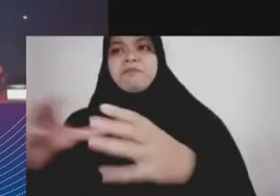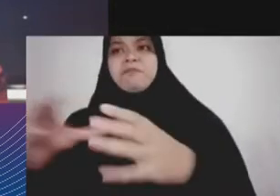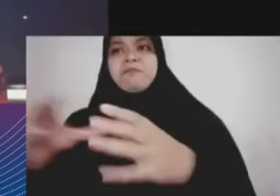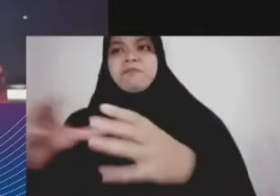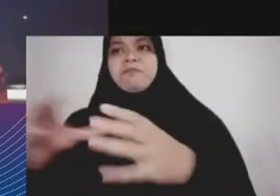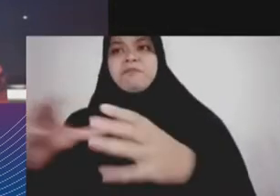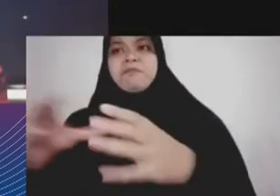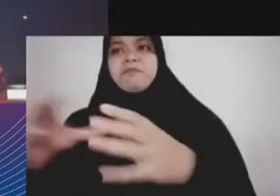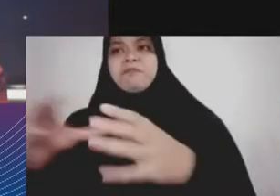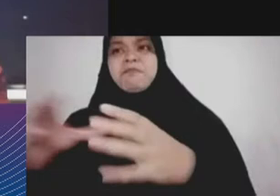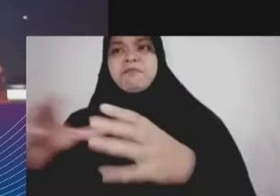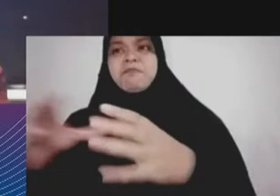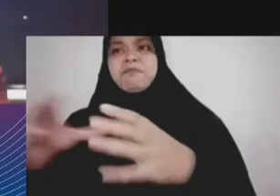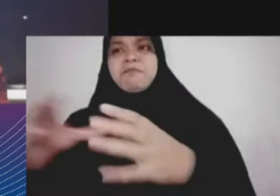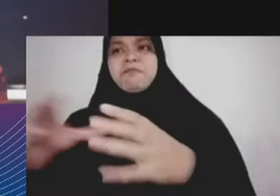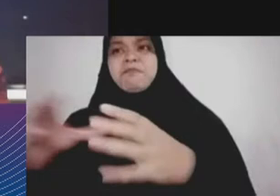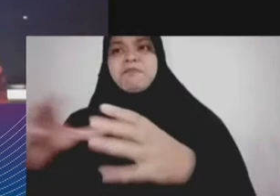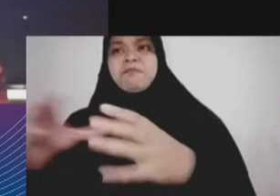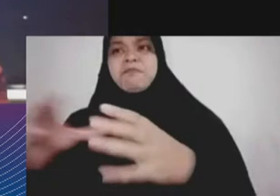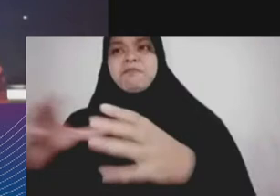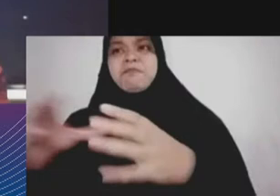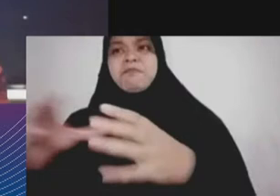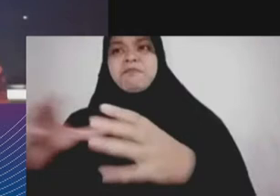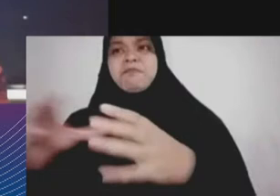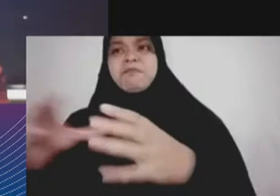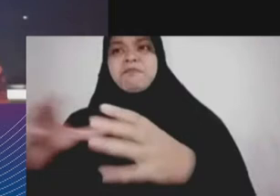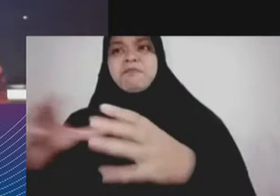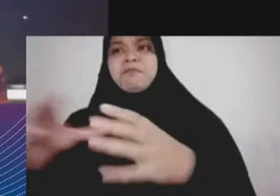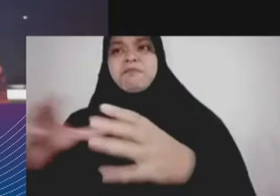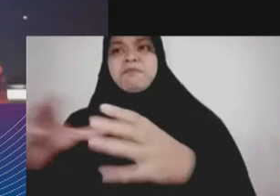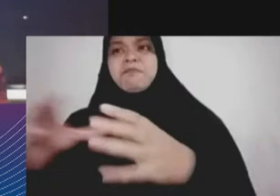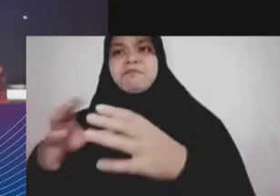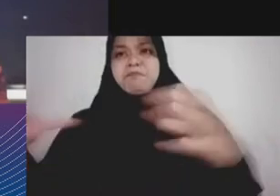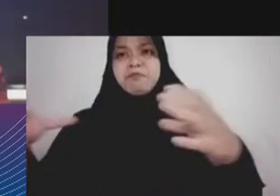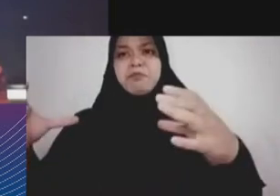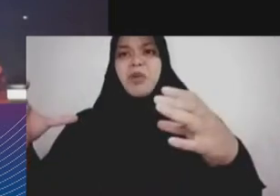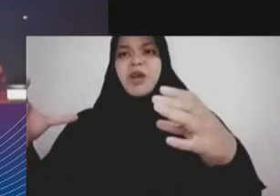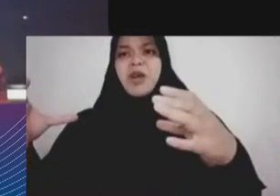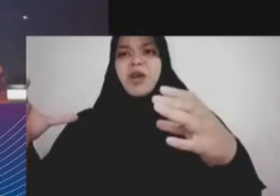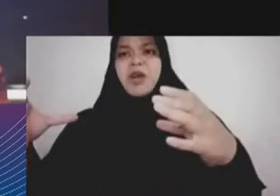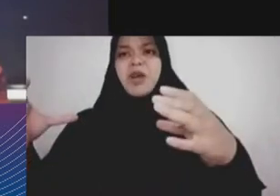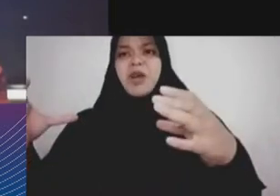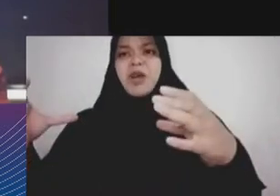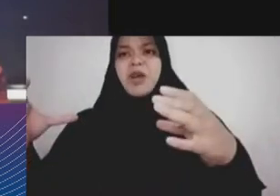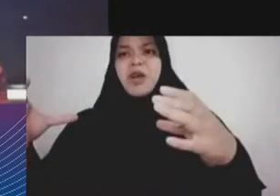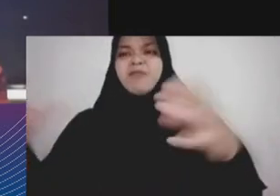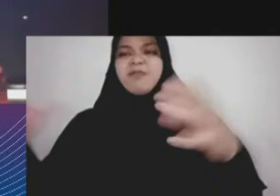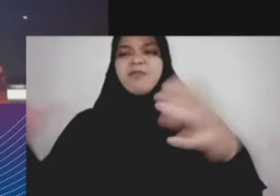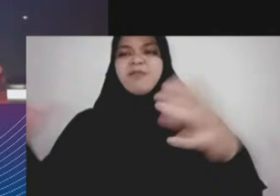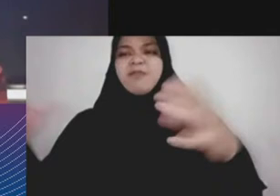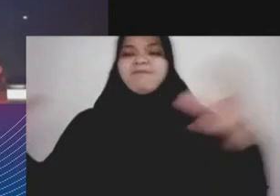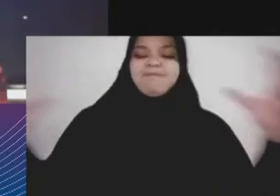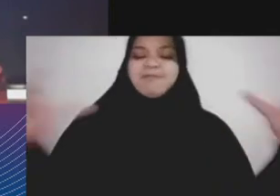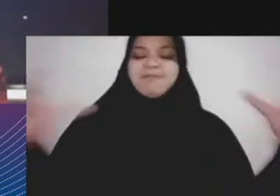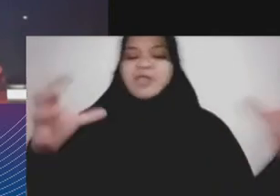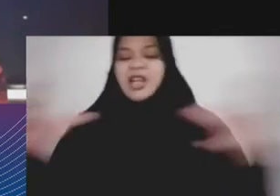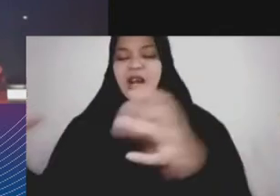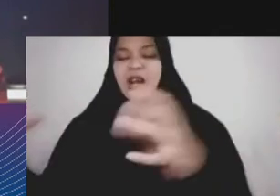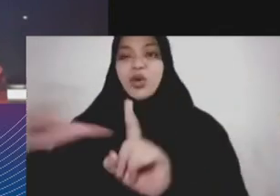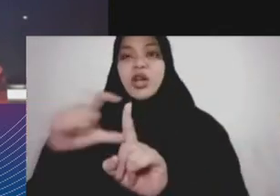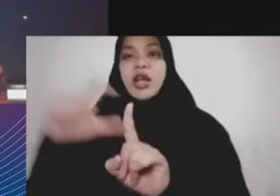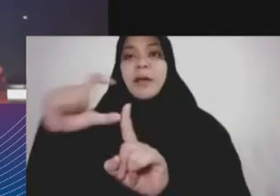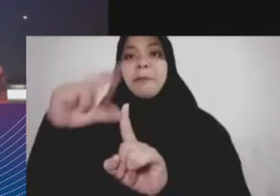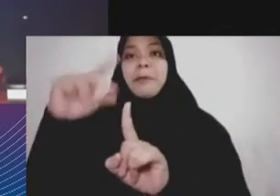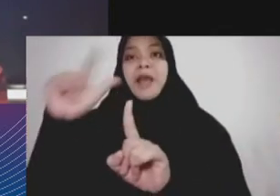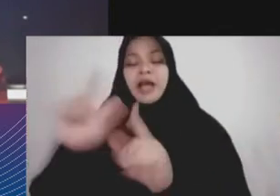itu pertama ya itu tadi saya sudah sampaikan, Bu Fene juga sudah sampaikan, mengenai definisi kekerasan